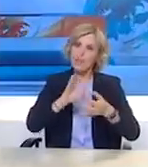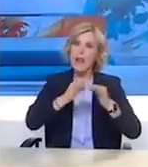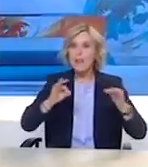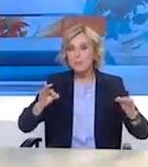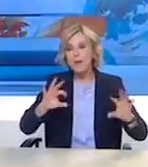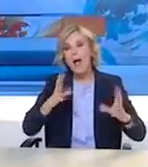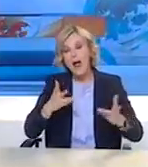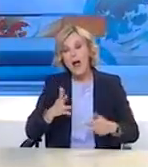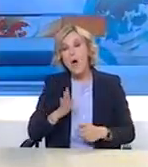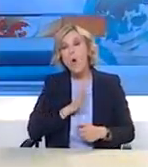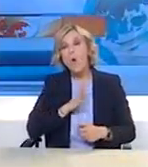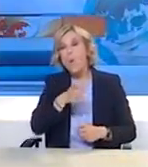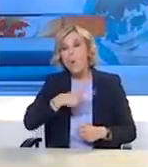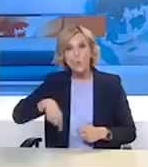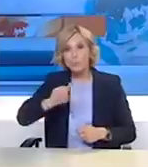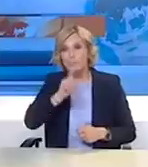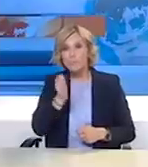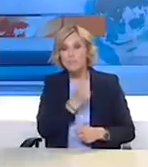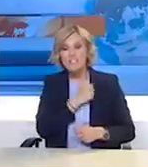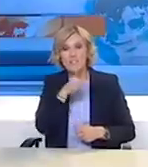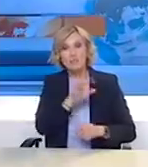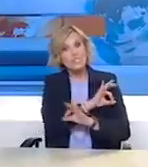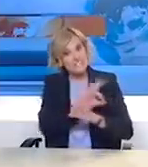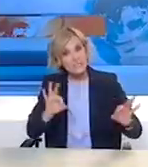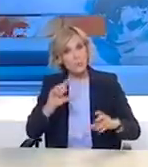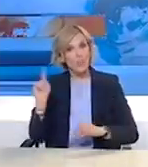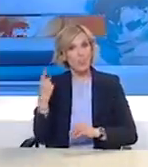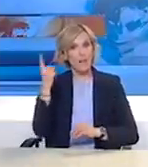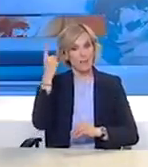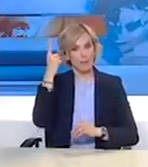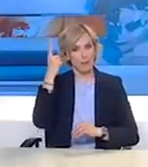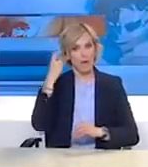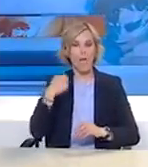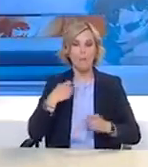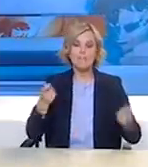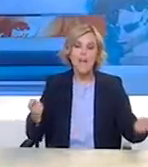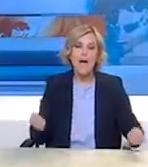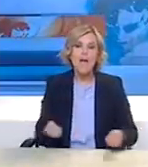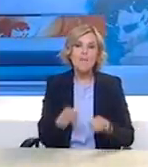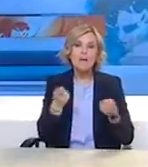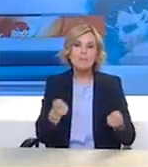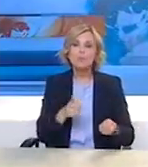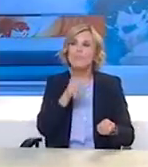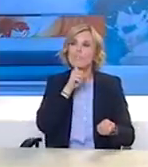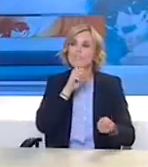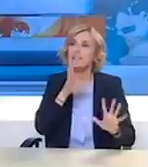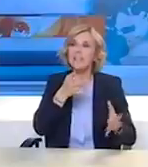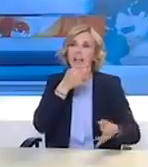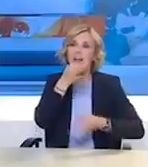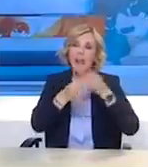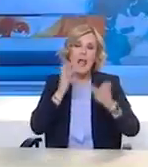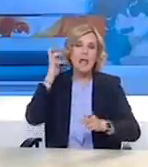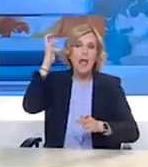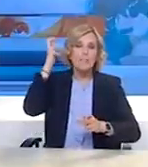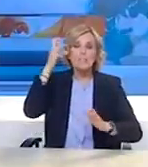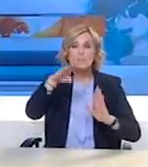κόσμος δεν πρέπει να το δει σαν την ιδανική λύση ή την σίγουρη θεραπεία. Έτσι. Θα εφαρμοστούν και εδώ οι κανόνες της επιστήμης και θα προχωρήσουμε πάντα